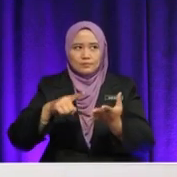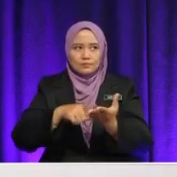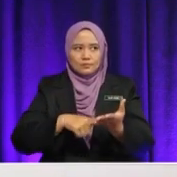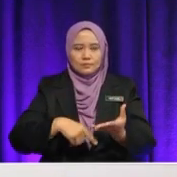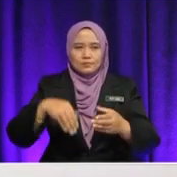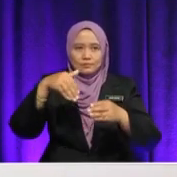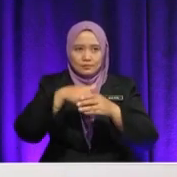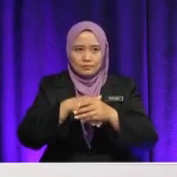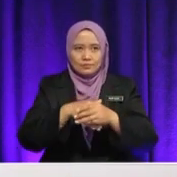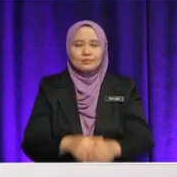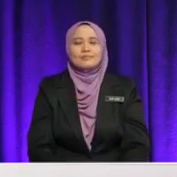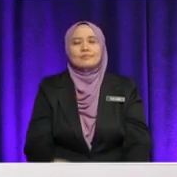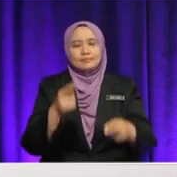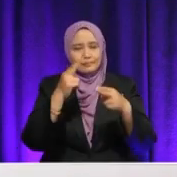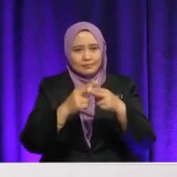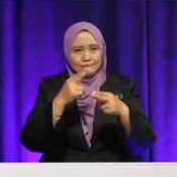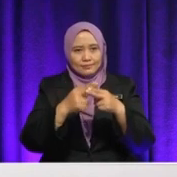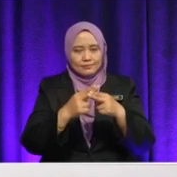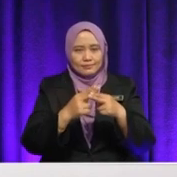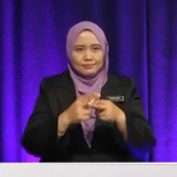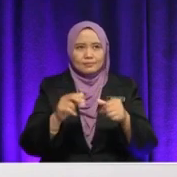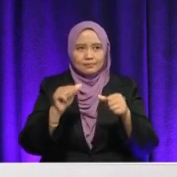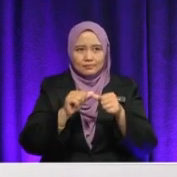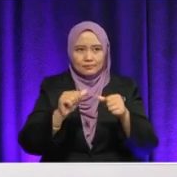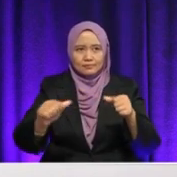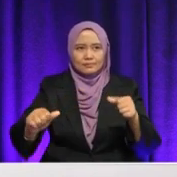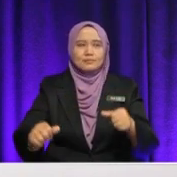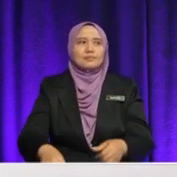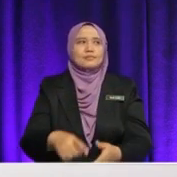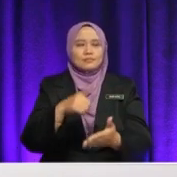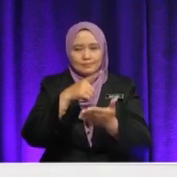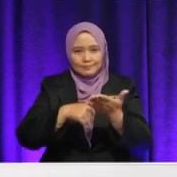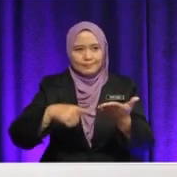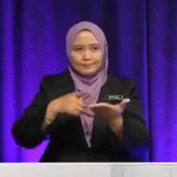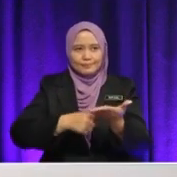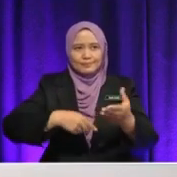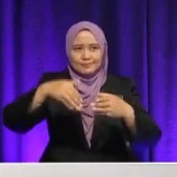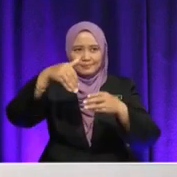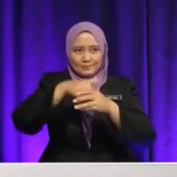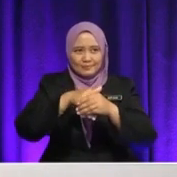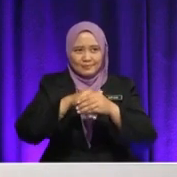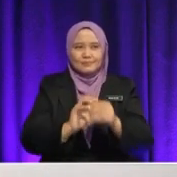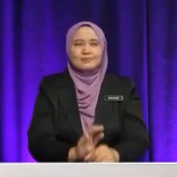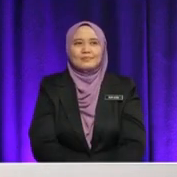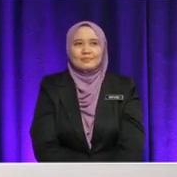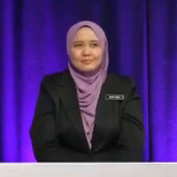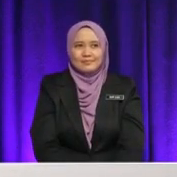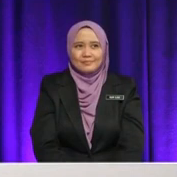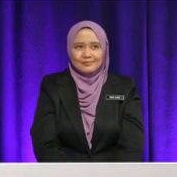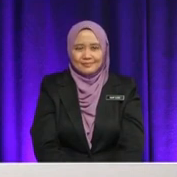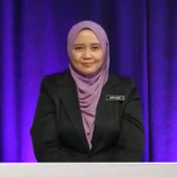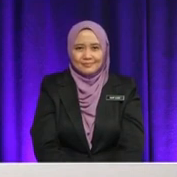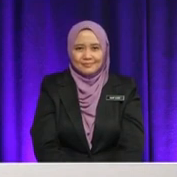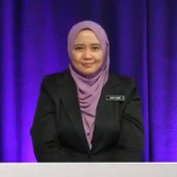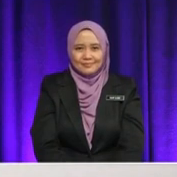namanya Oh Betul tidak tahulah dipulangkan kepada